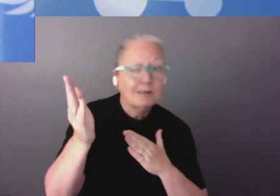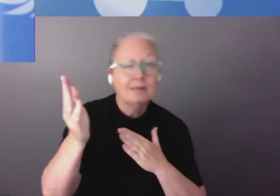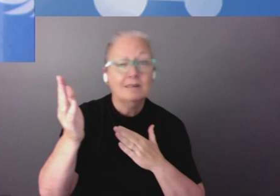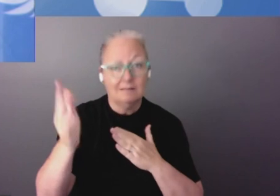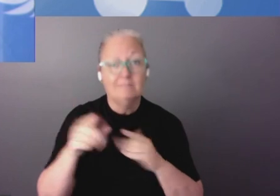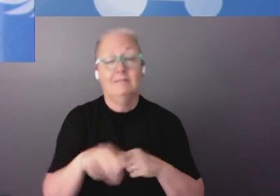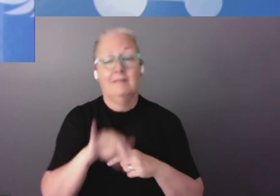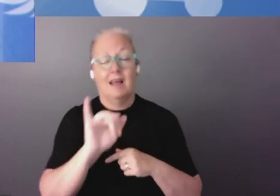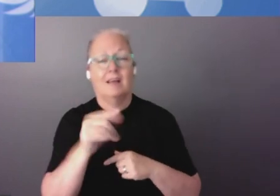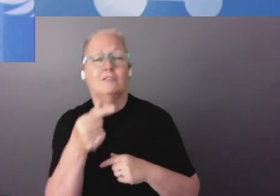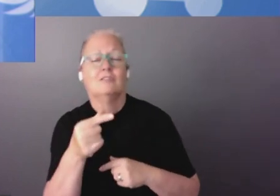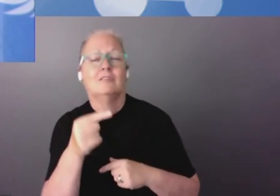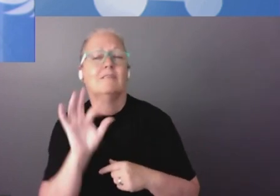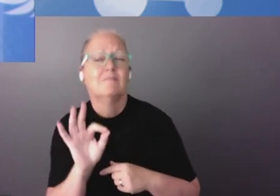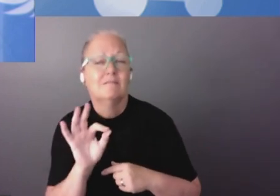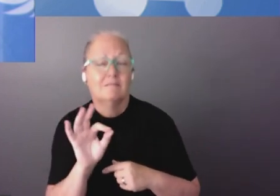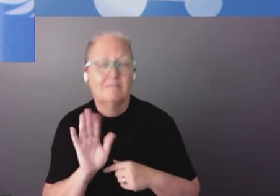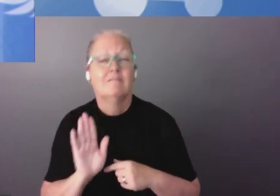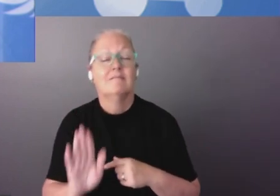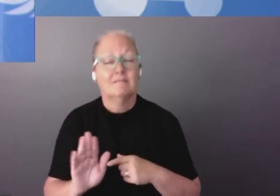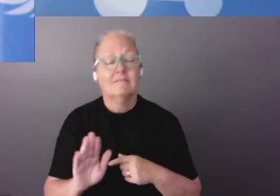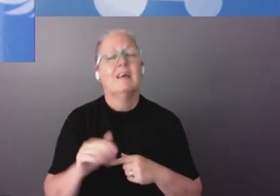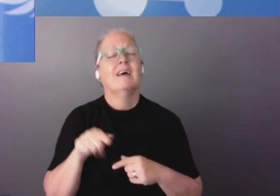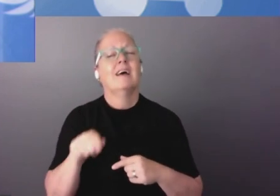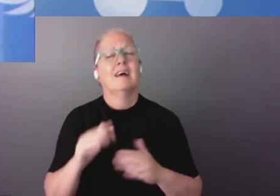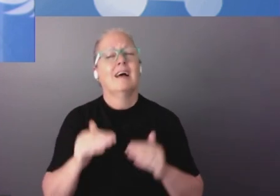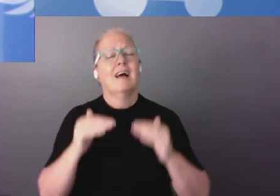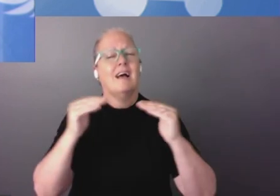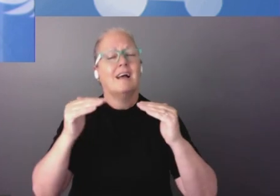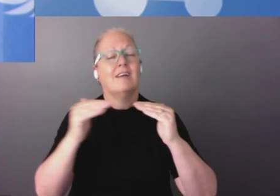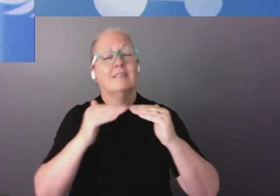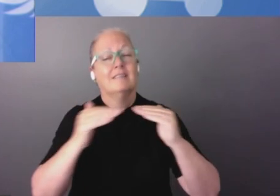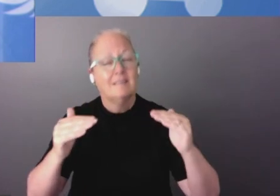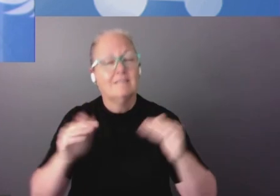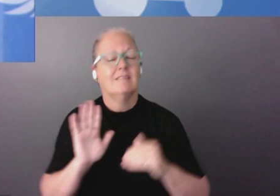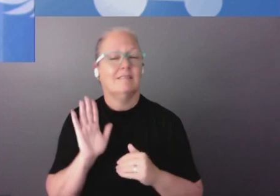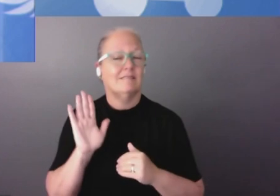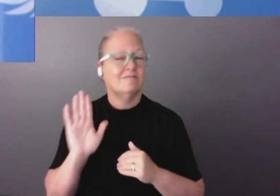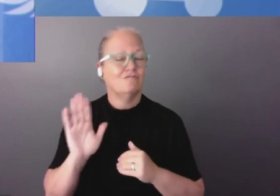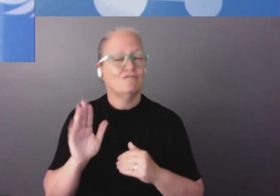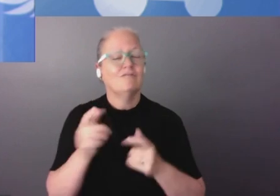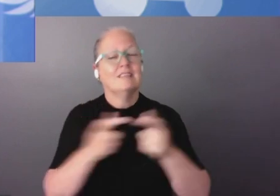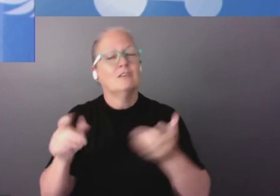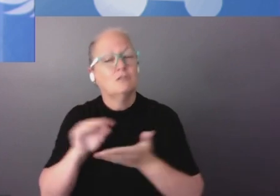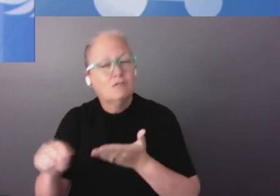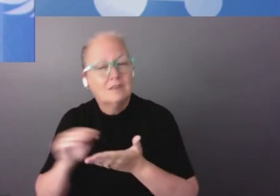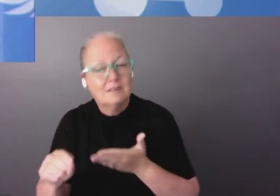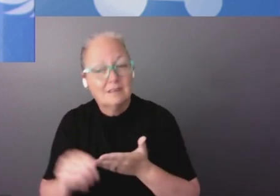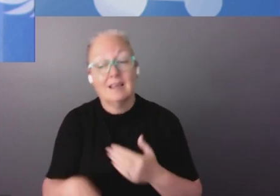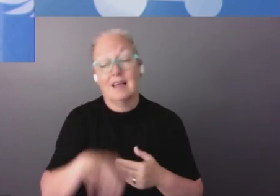Narodów Zjednoczonych i z niecierpliwością oczekujemy na